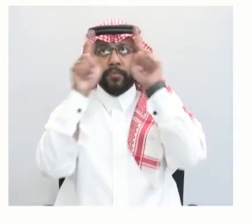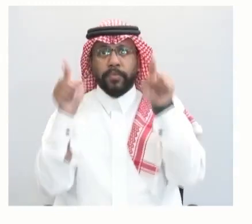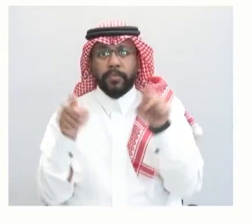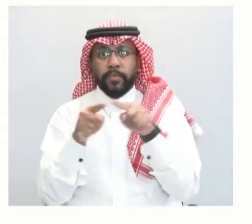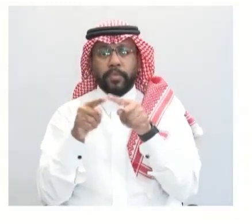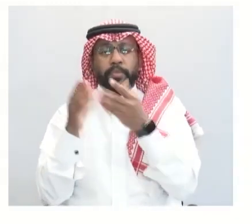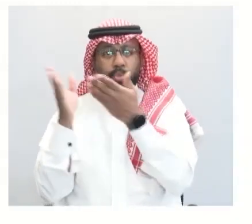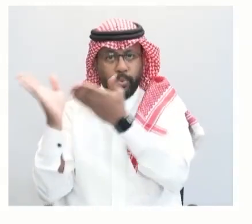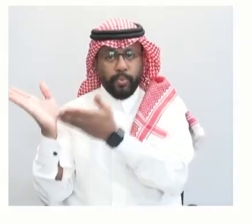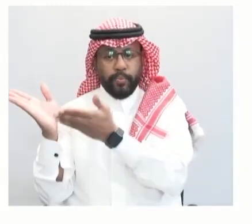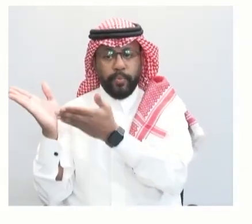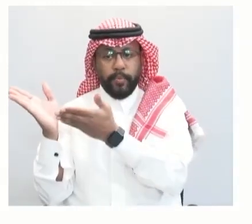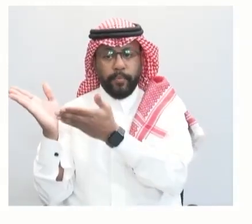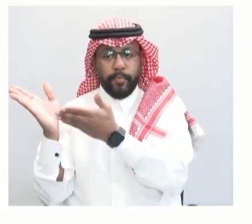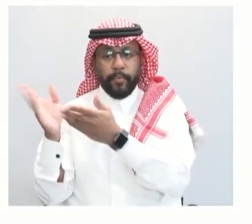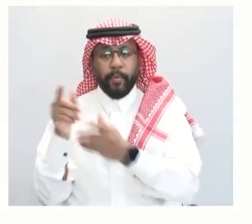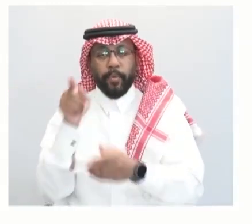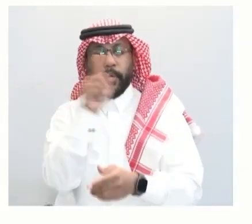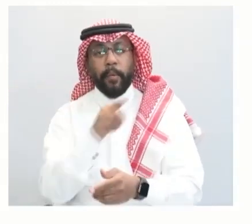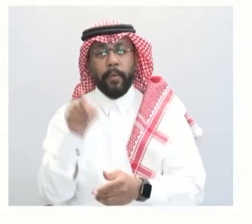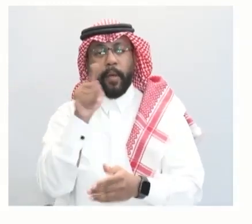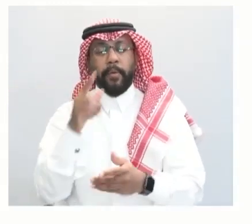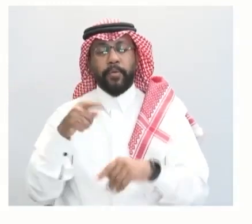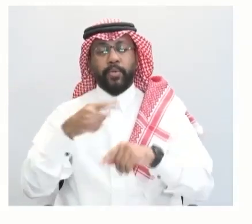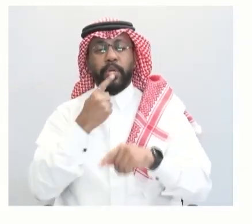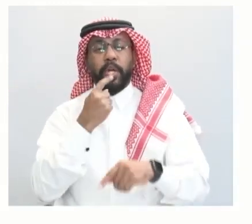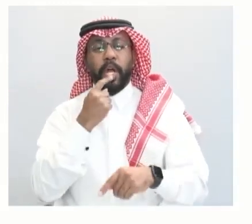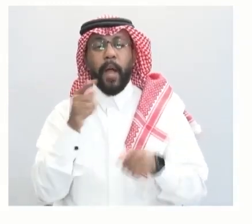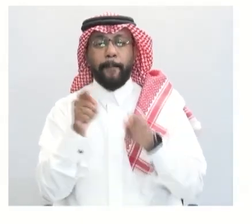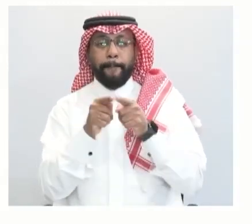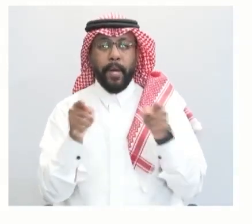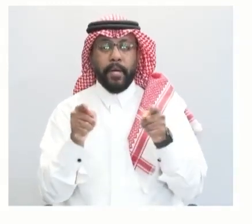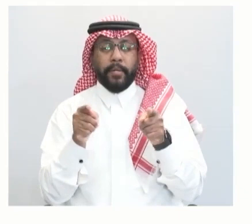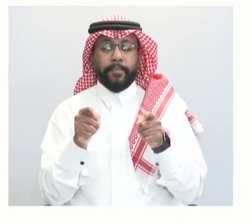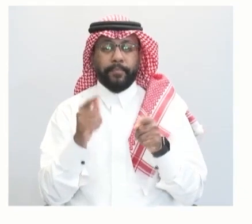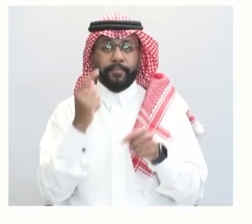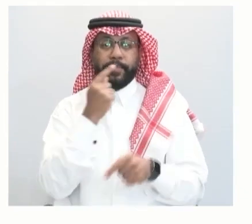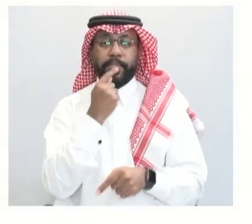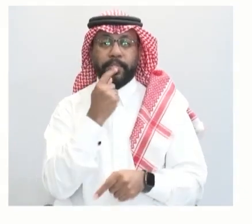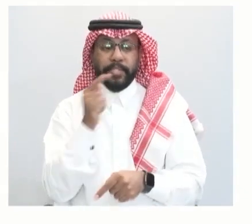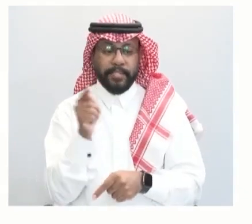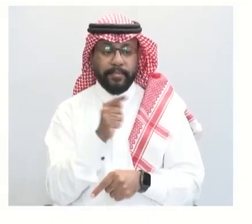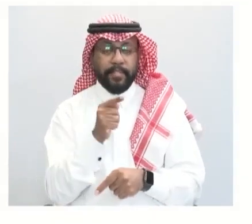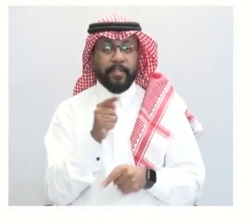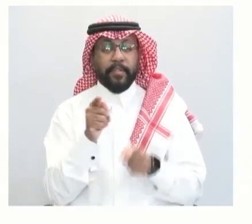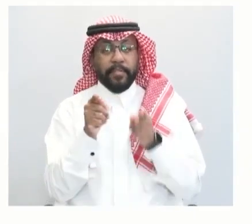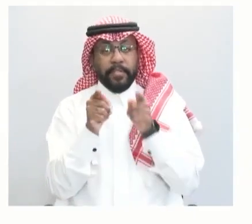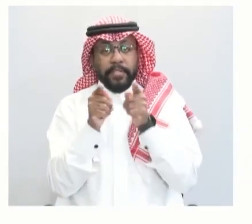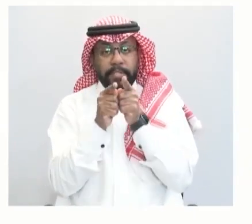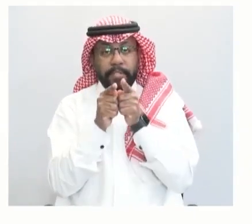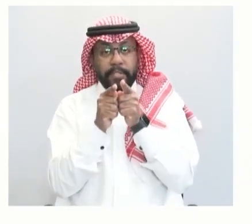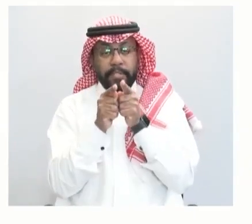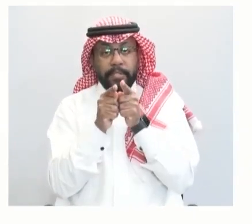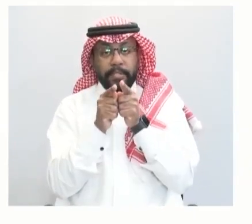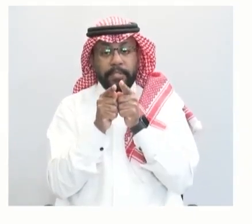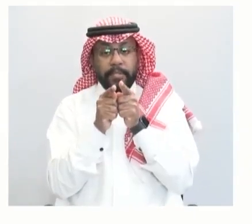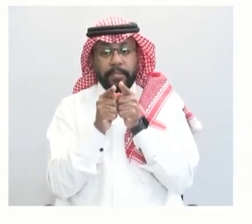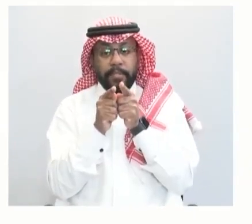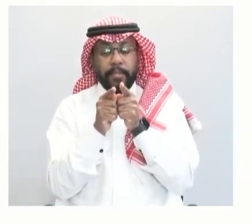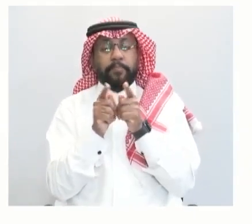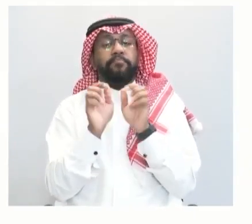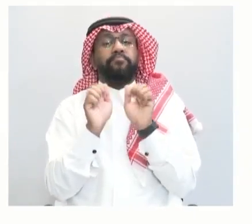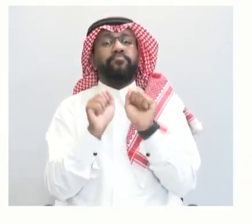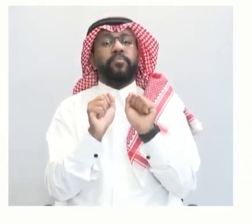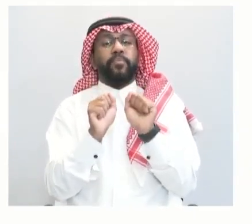هذا احسنتم عقرب الساعات الى نميز عقرب الساعات هو الاقصى وهذا العقرب